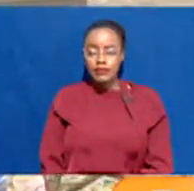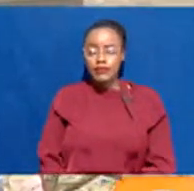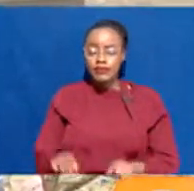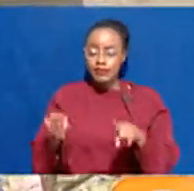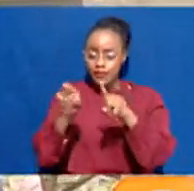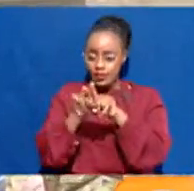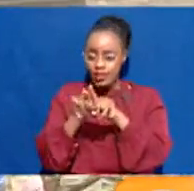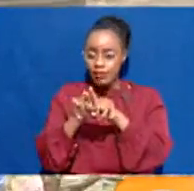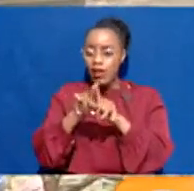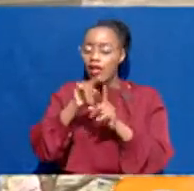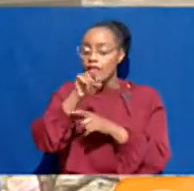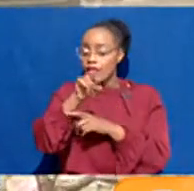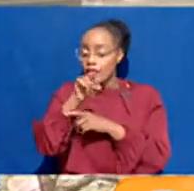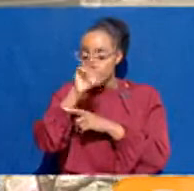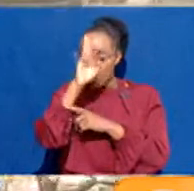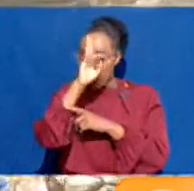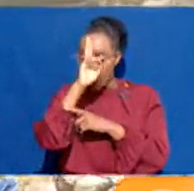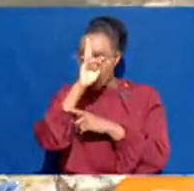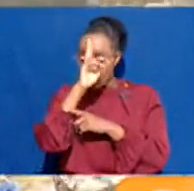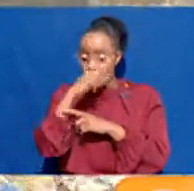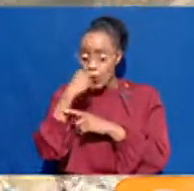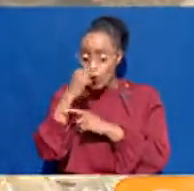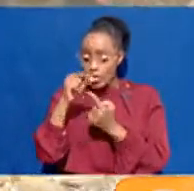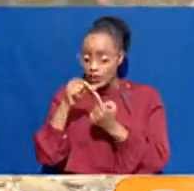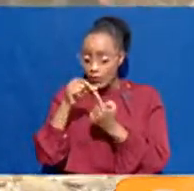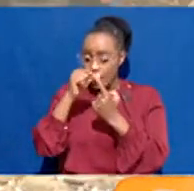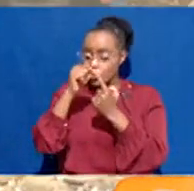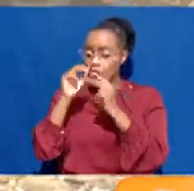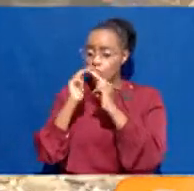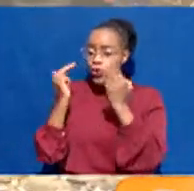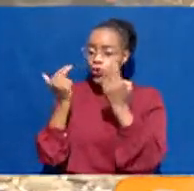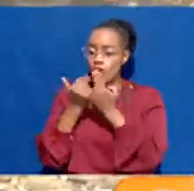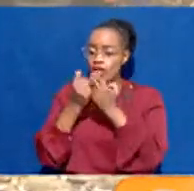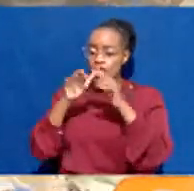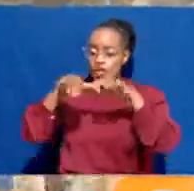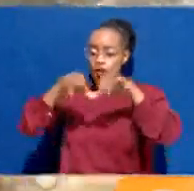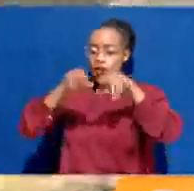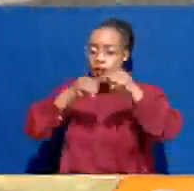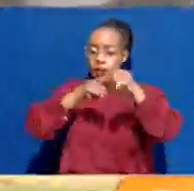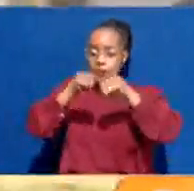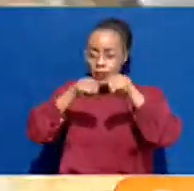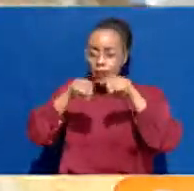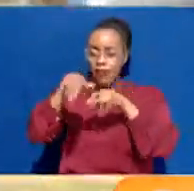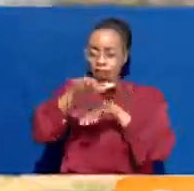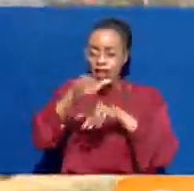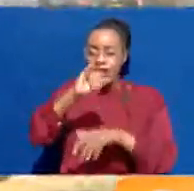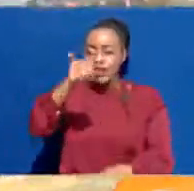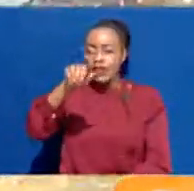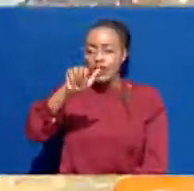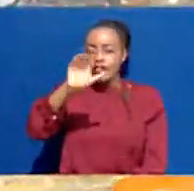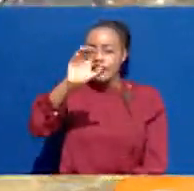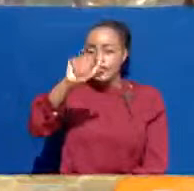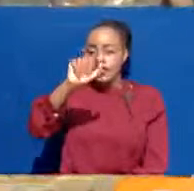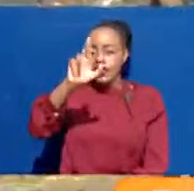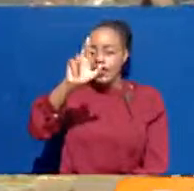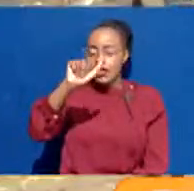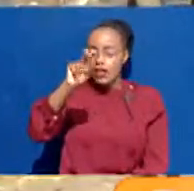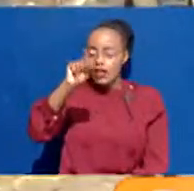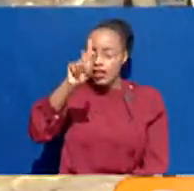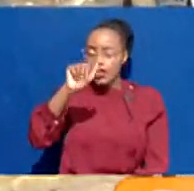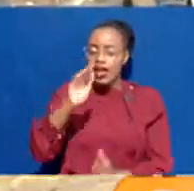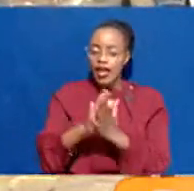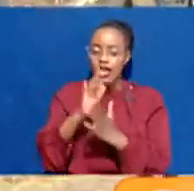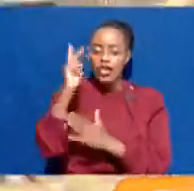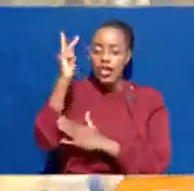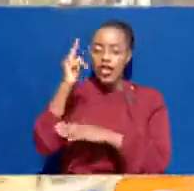Aidha, maafisa hao wa usalama vilevile walishika doria kwenye eneo la Jakaranda na Kayole